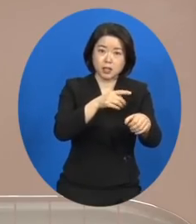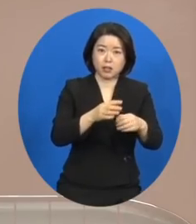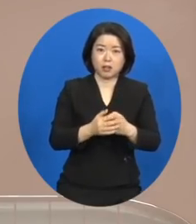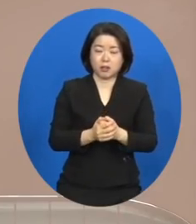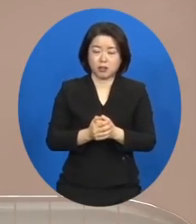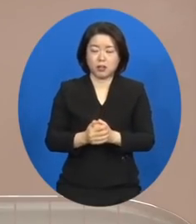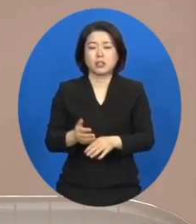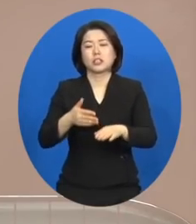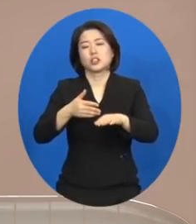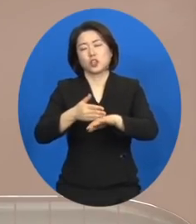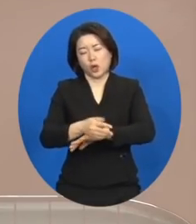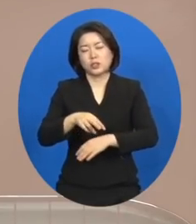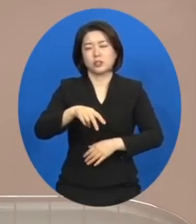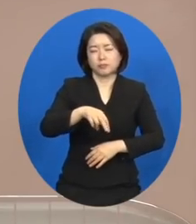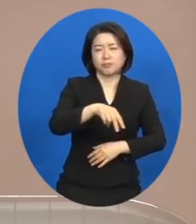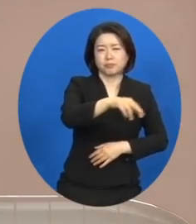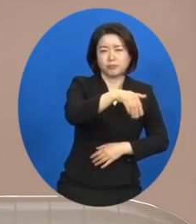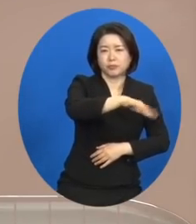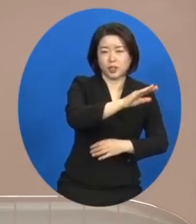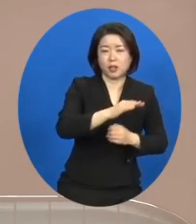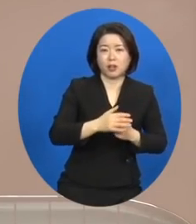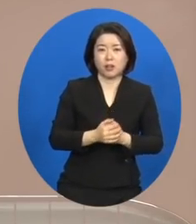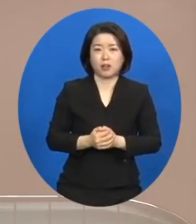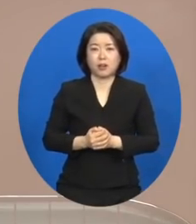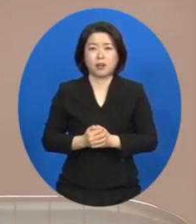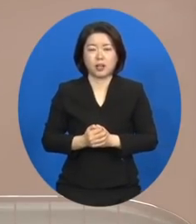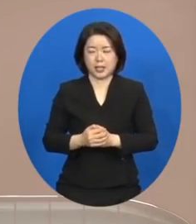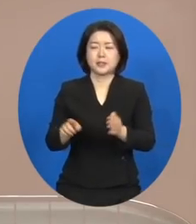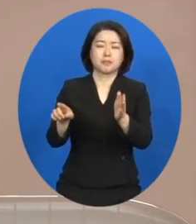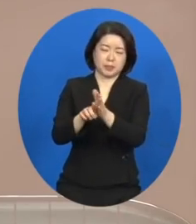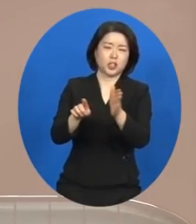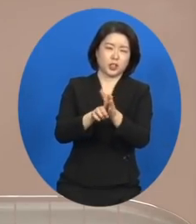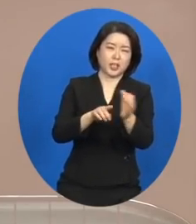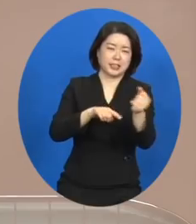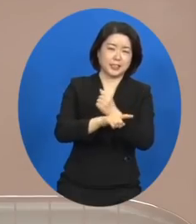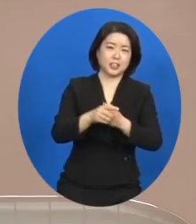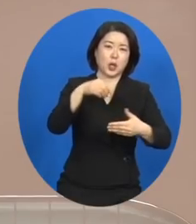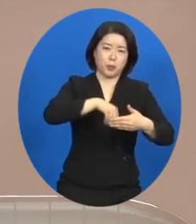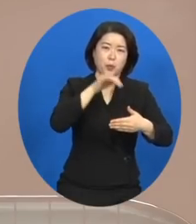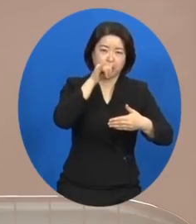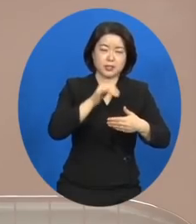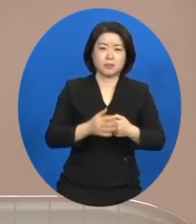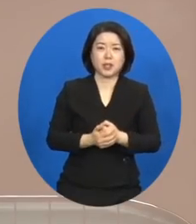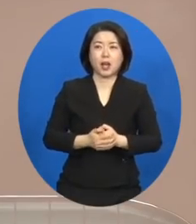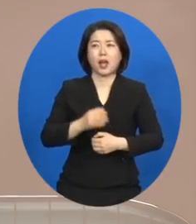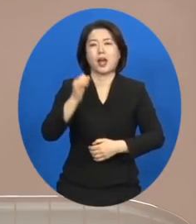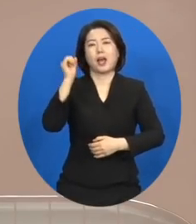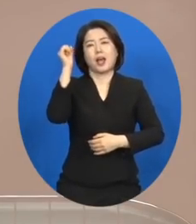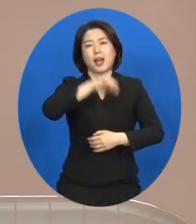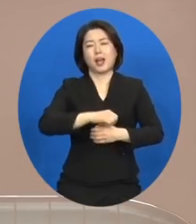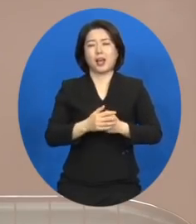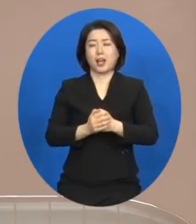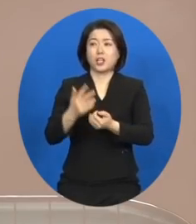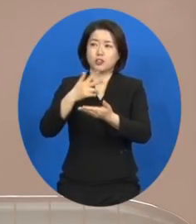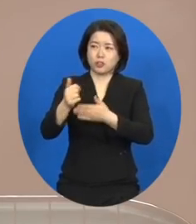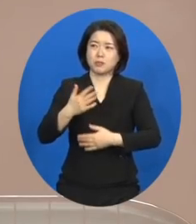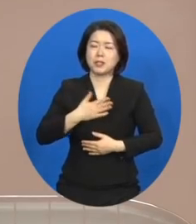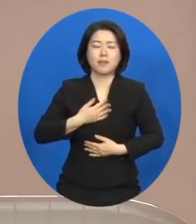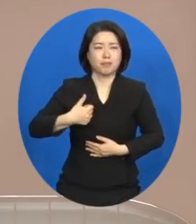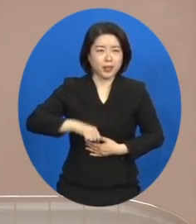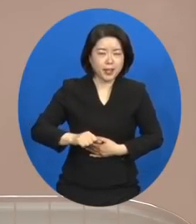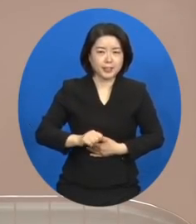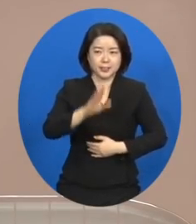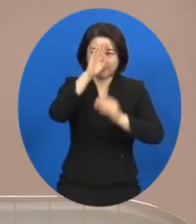천천히 갔다는 거예요. 천천히. 천천히 갔다는 얘기는 믿었다는 얘기예요. 아, 주님께서 내 아들을